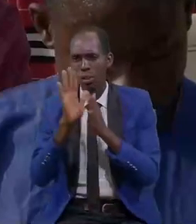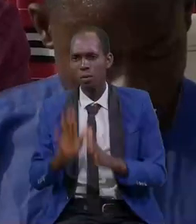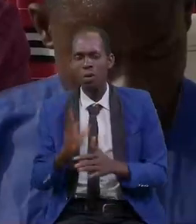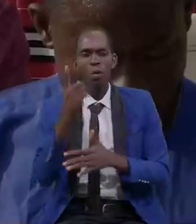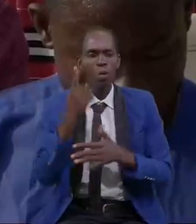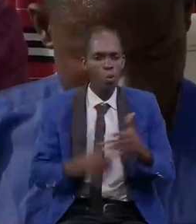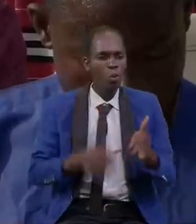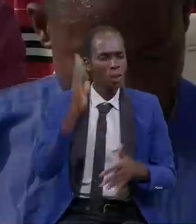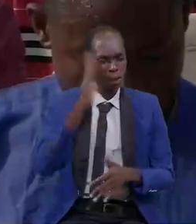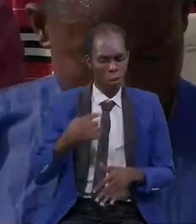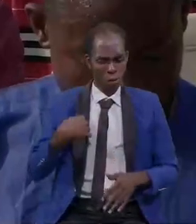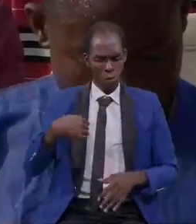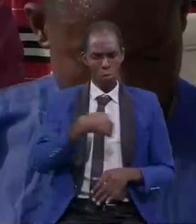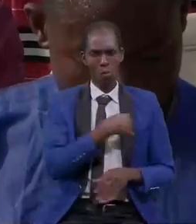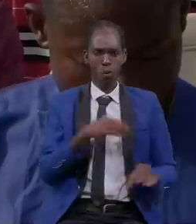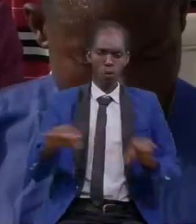ferons-nous maintenant?